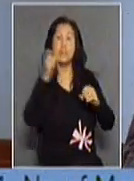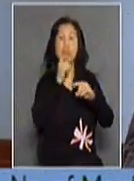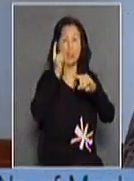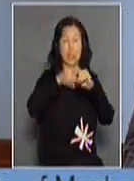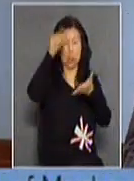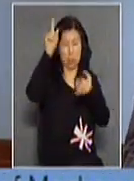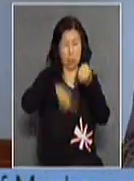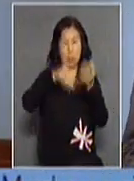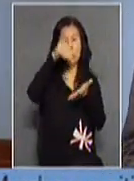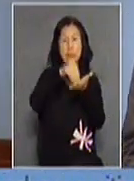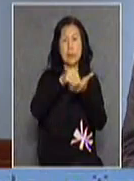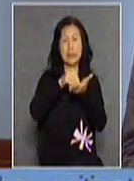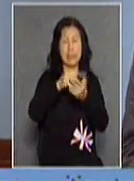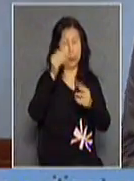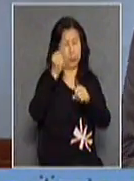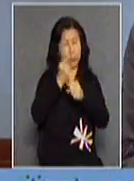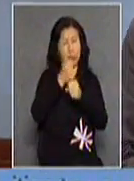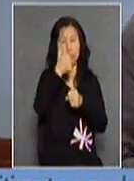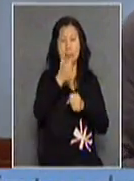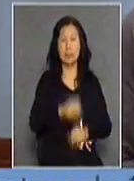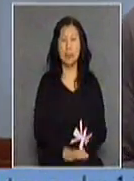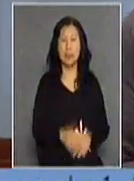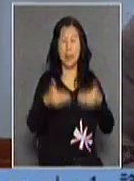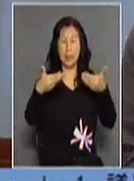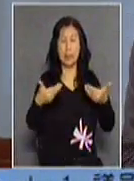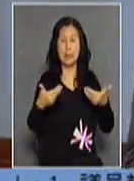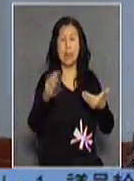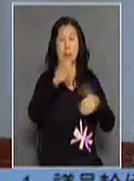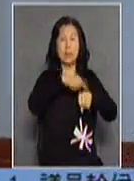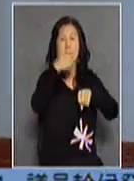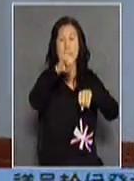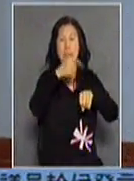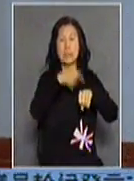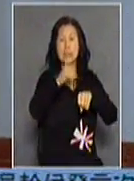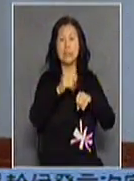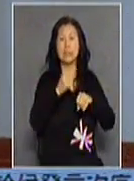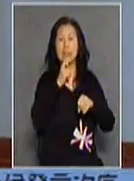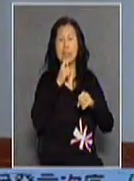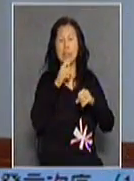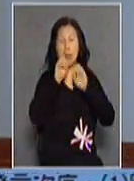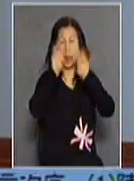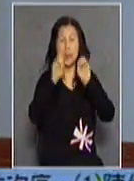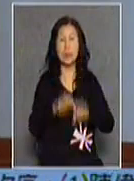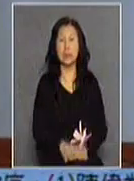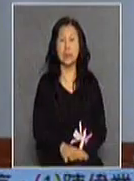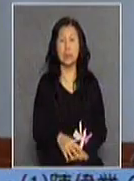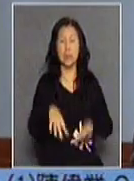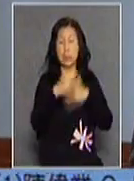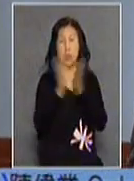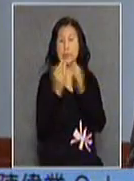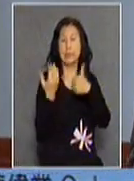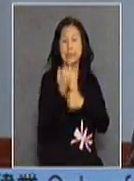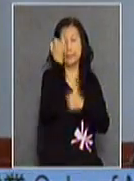嘅。不過今日即係實際上咧係冇乜時間講，我就一立此全照，我係絕對反